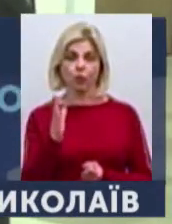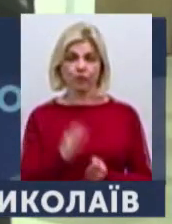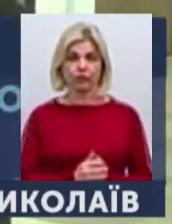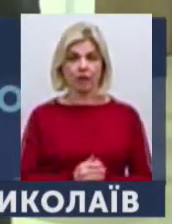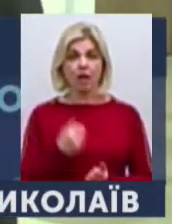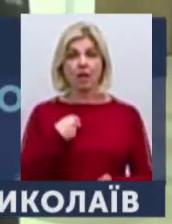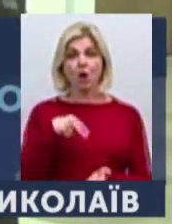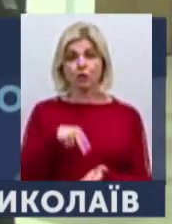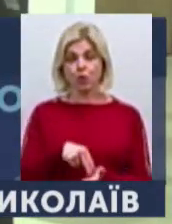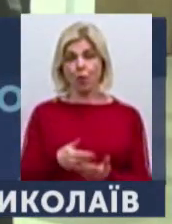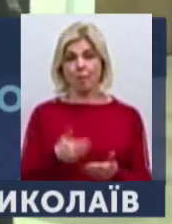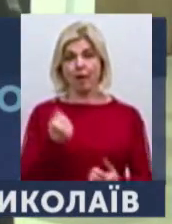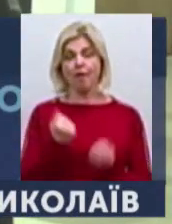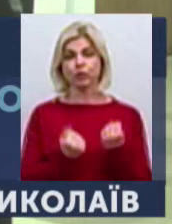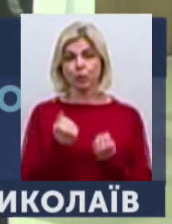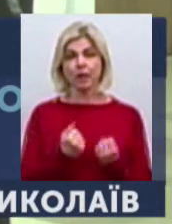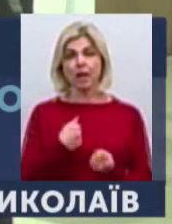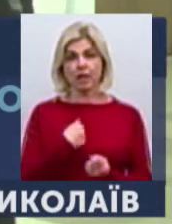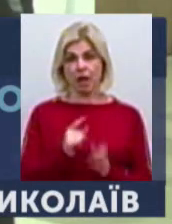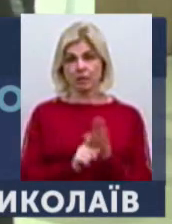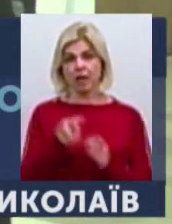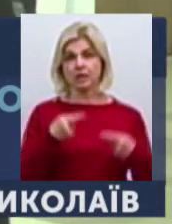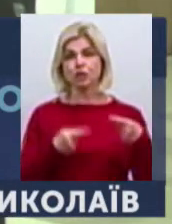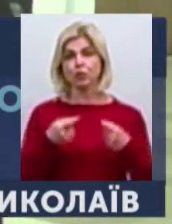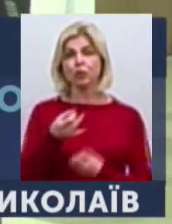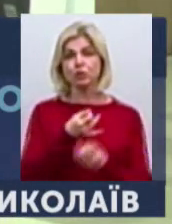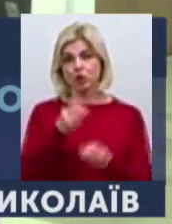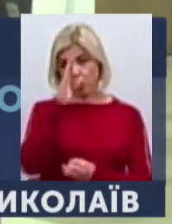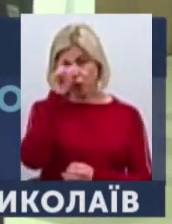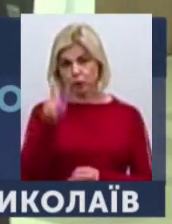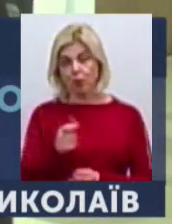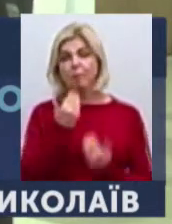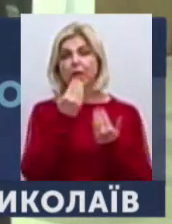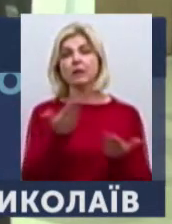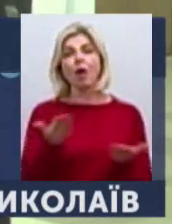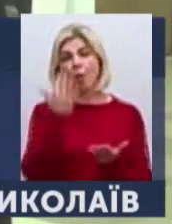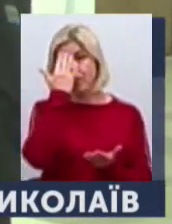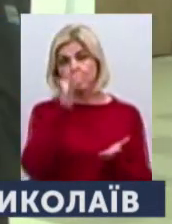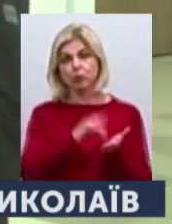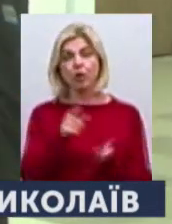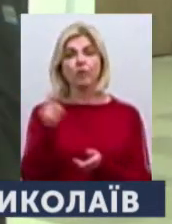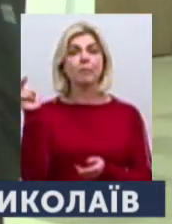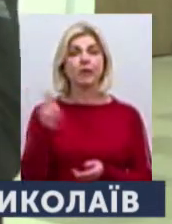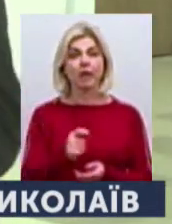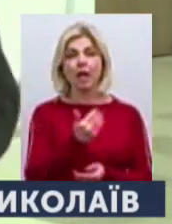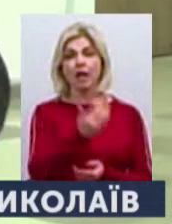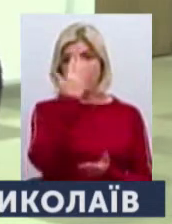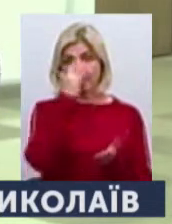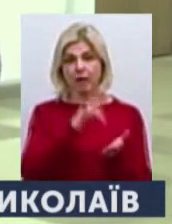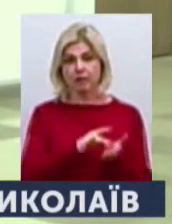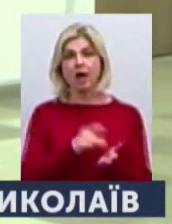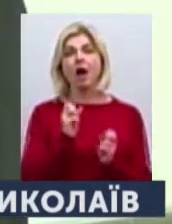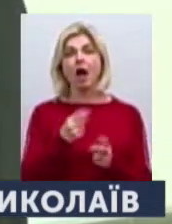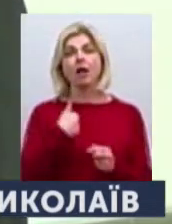Я стояв перед автомобілем, я вступив у дискусію з хлопцями, питав, з якою метою вони приїхали. Їх мета була, наскільки я зрозумів